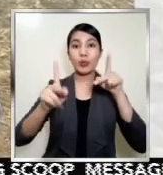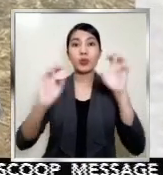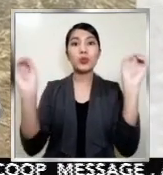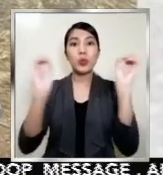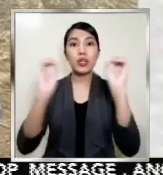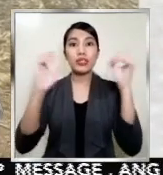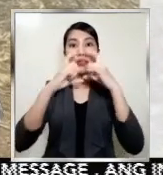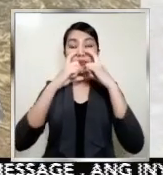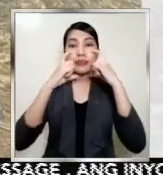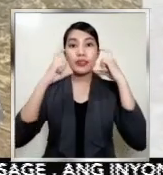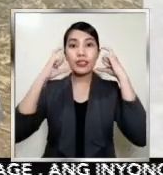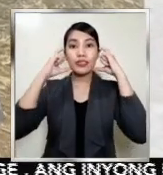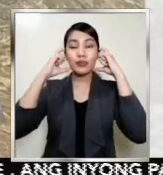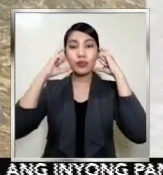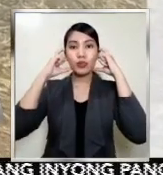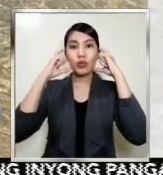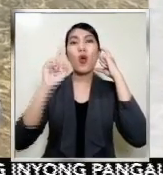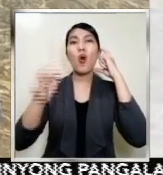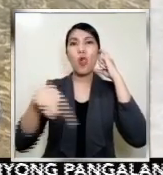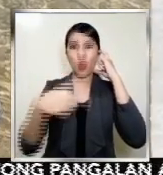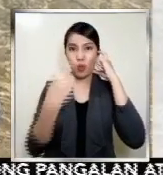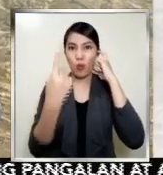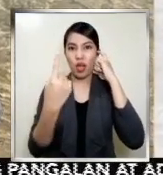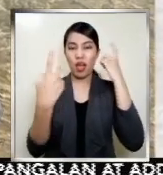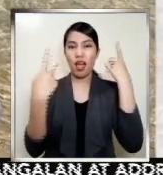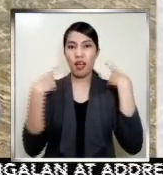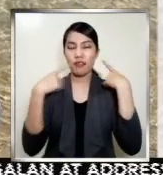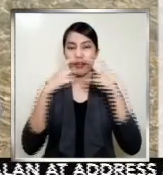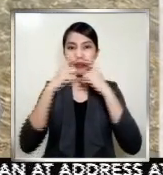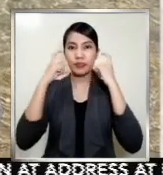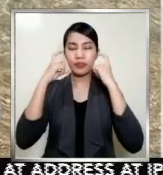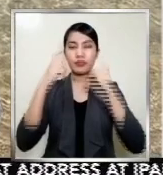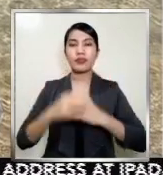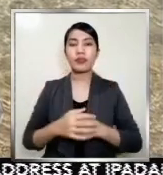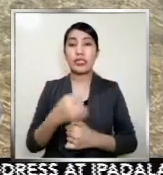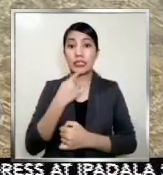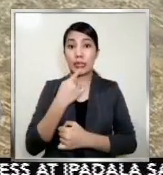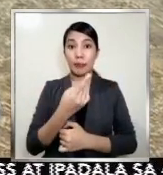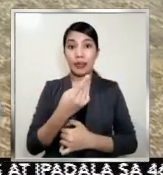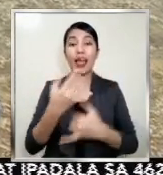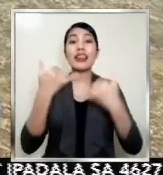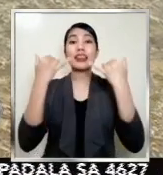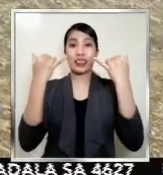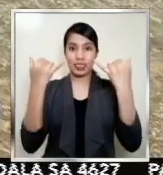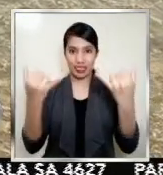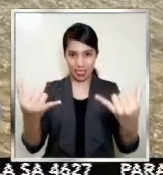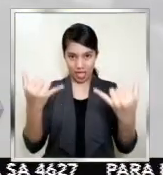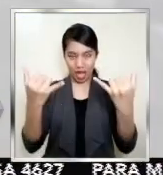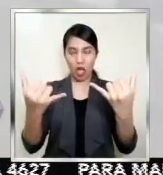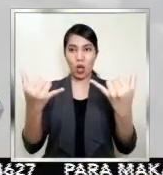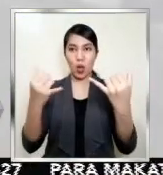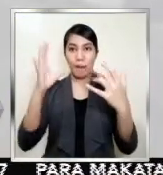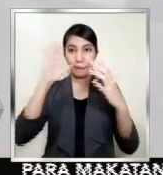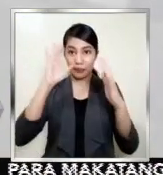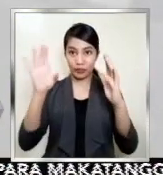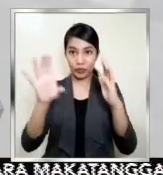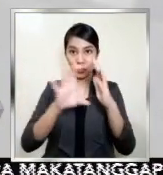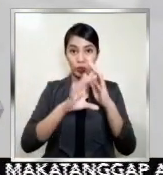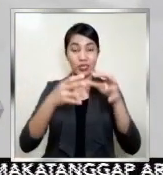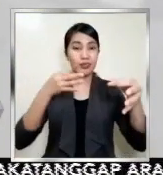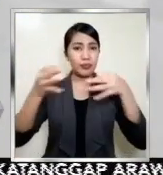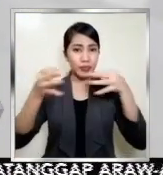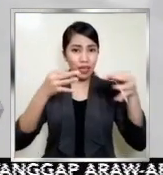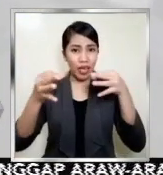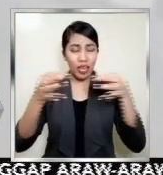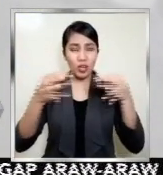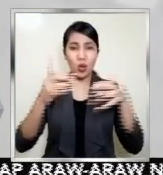kanila. Kinumpirma ni Roque na ngayong araw ang mga kuhang yan. Paliwanag niya, may pinuntahan siyang ari-arian sa Bataan